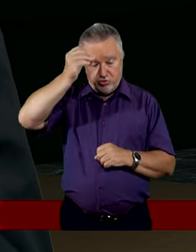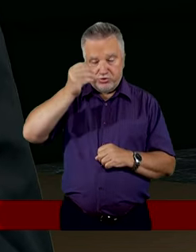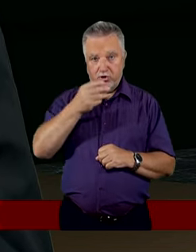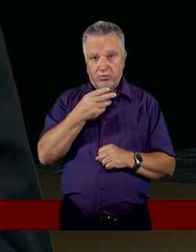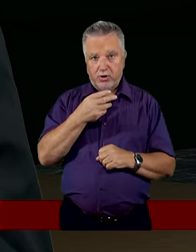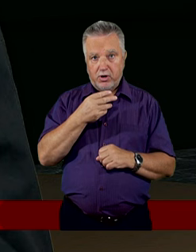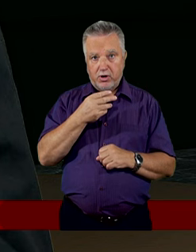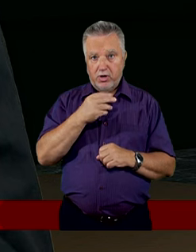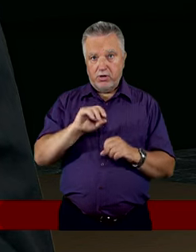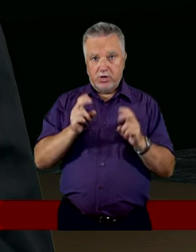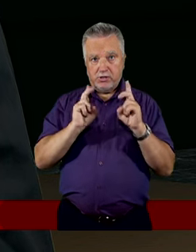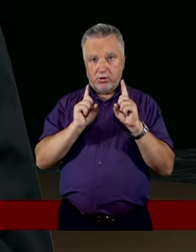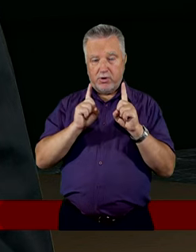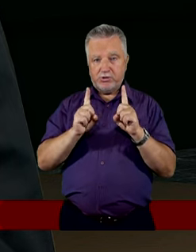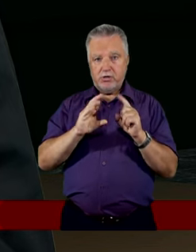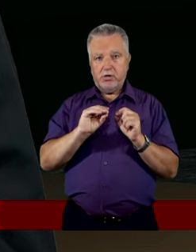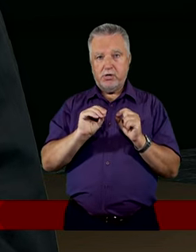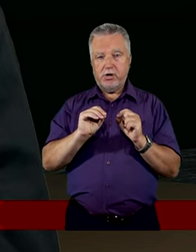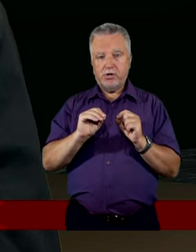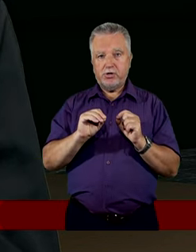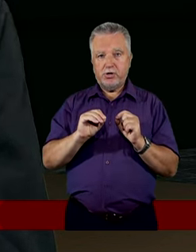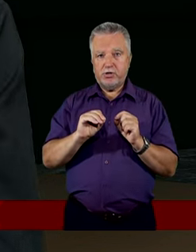nawet potrafili zauważyć, że